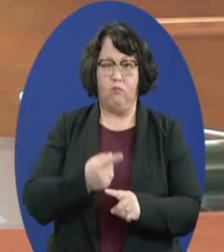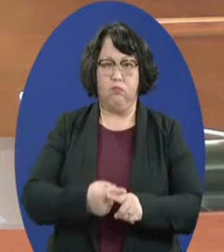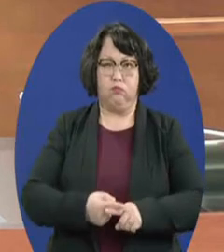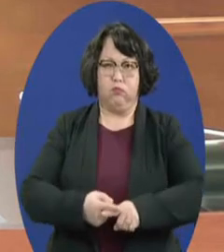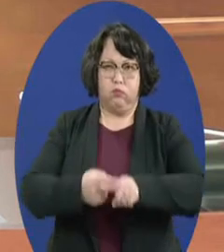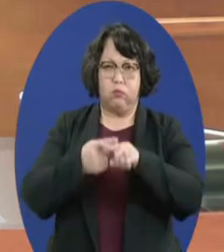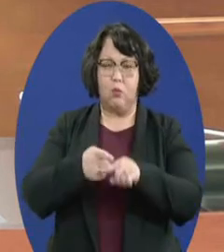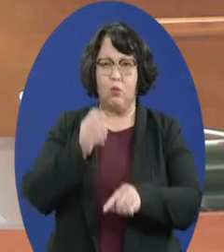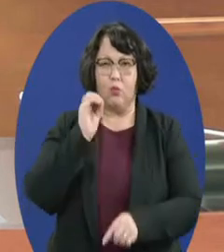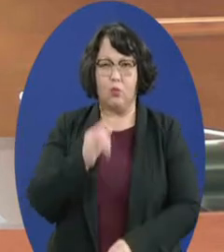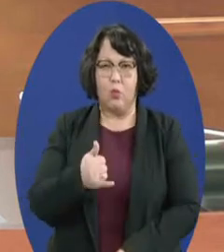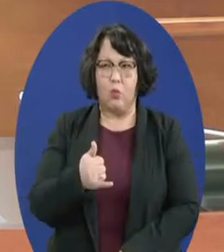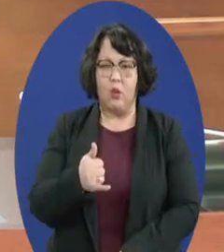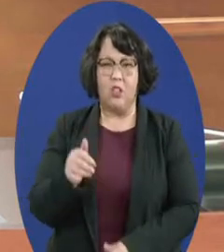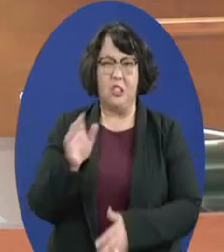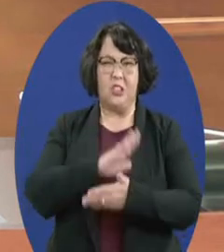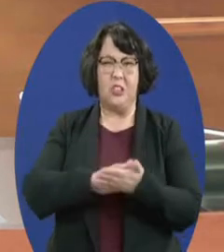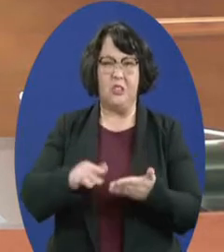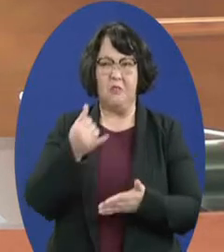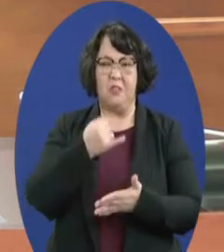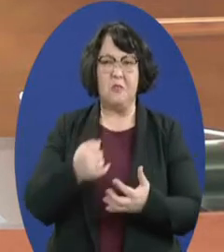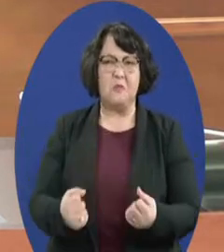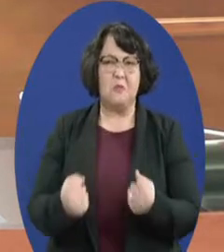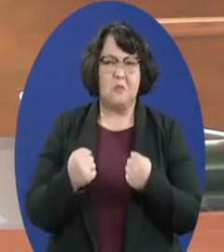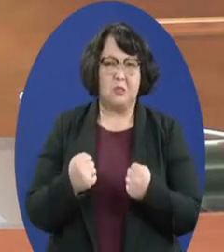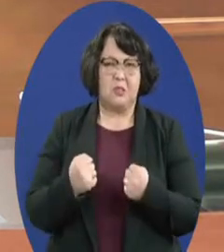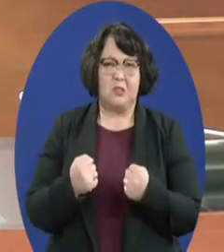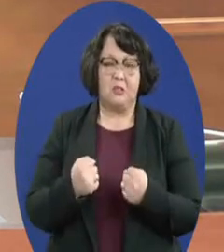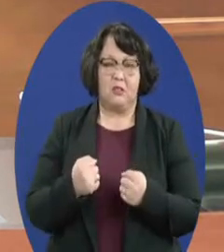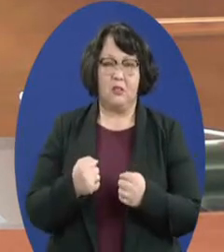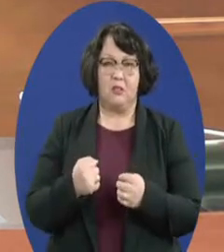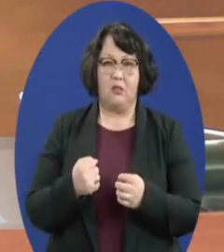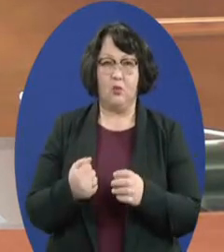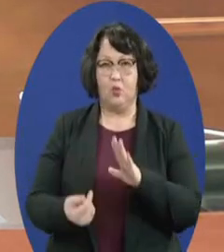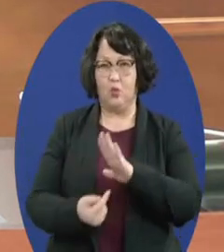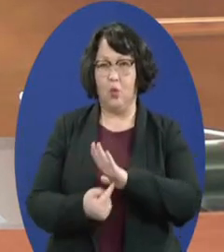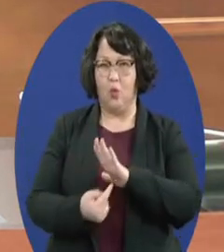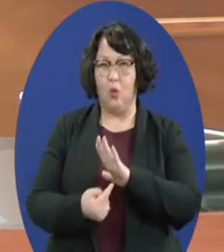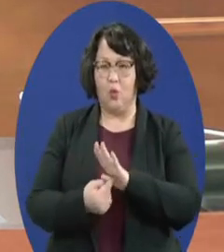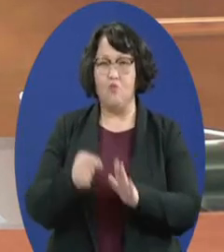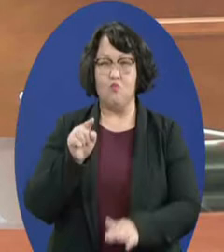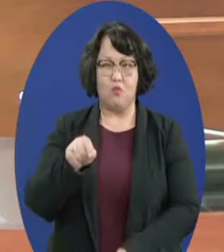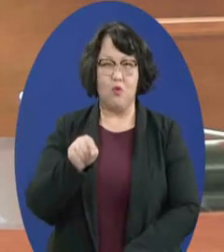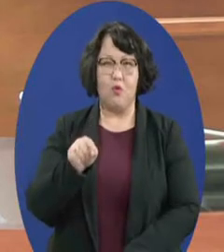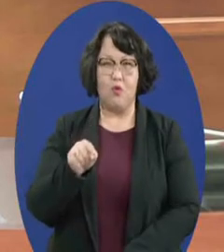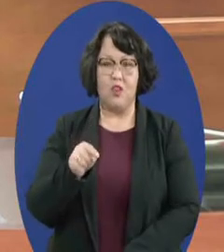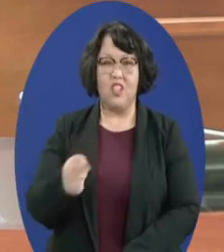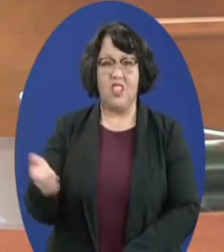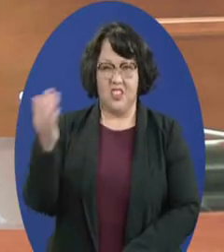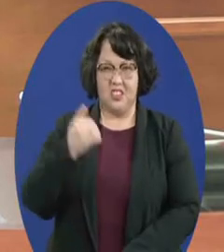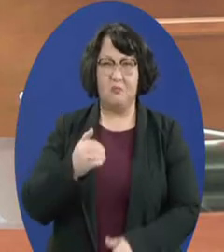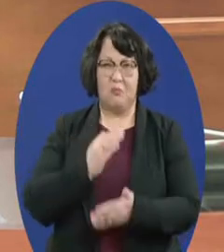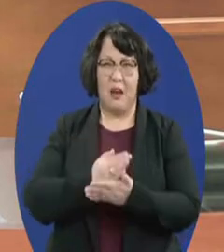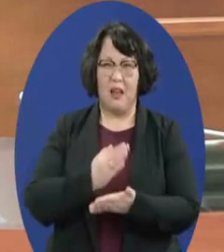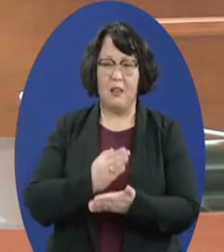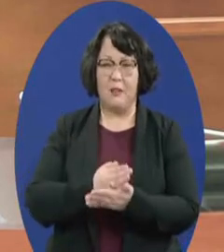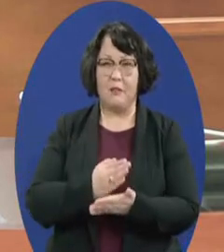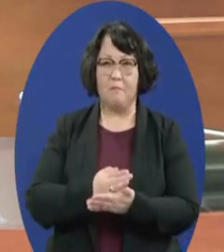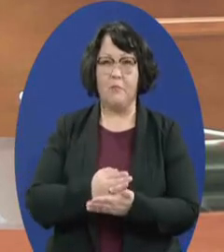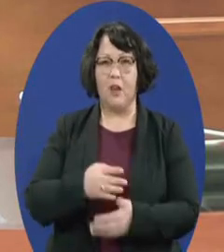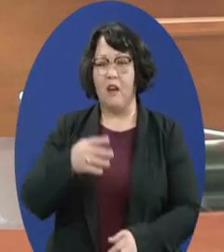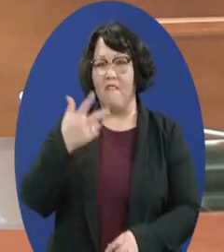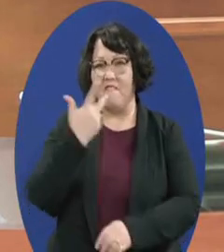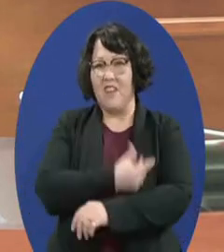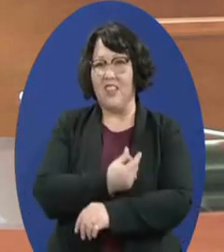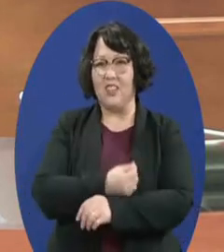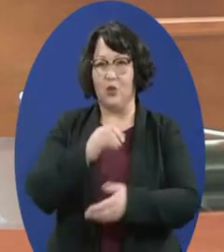тоо хурдтай болох гэх мэт ийм одоо шалтгаалуудын үндэс болж байна гэж үзэж байгаа. Вакциныг